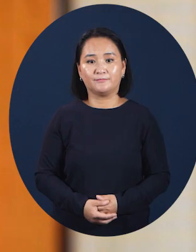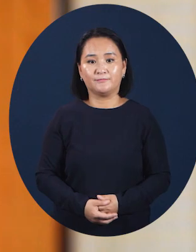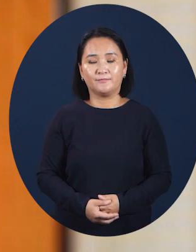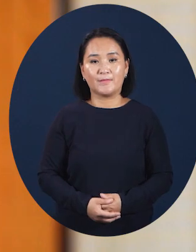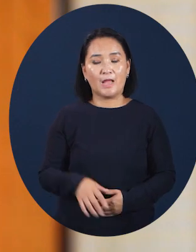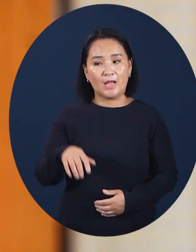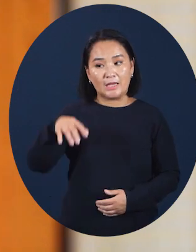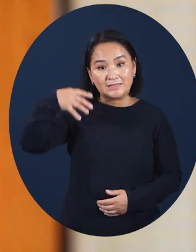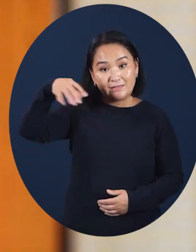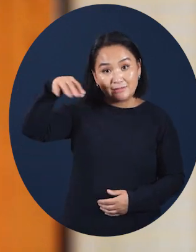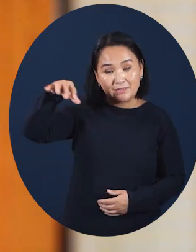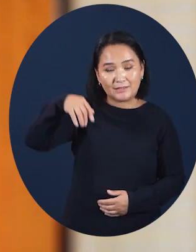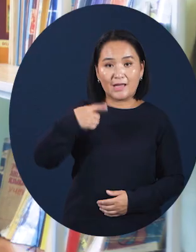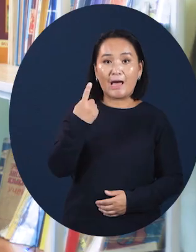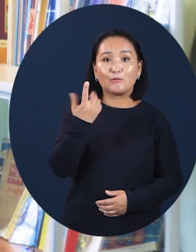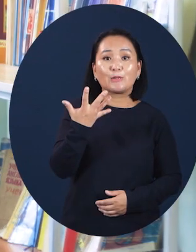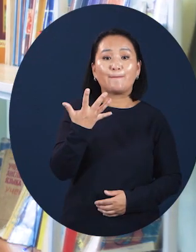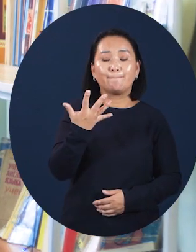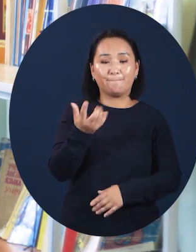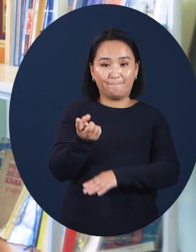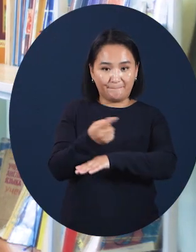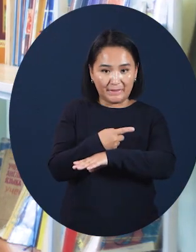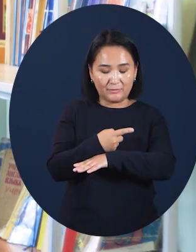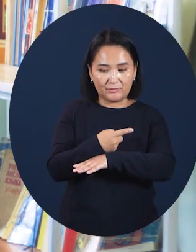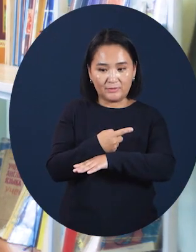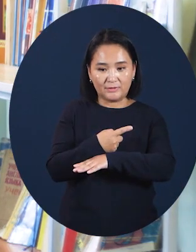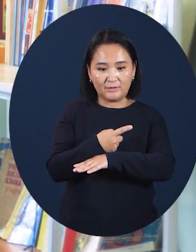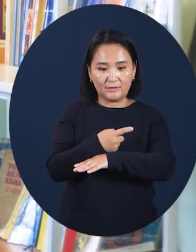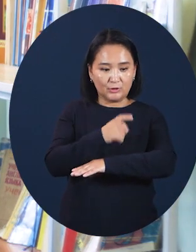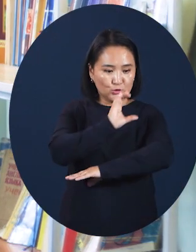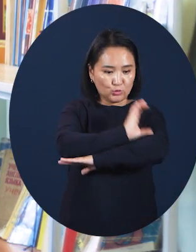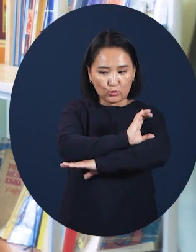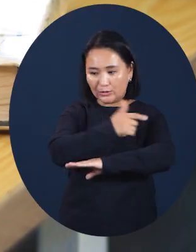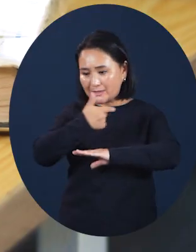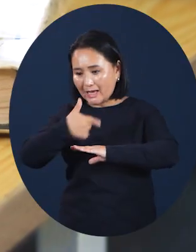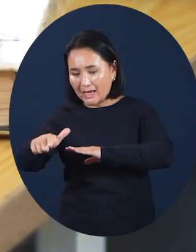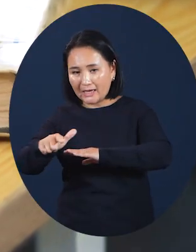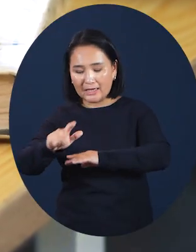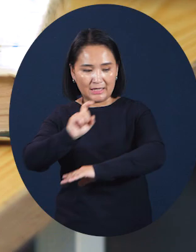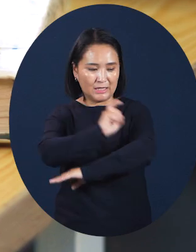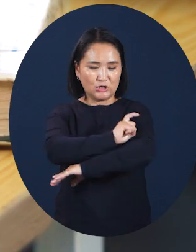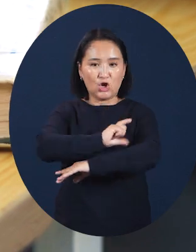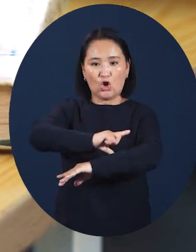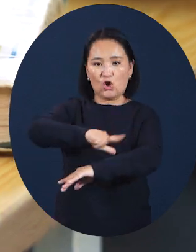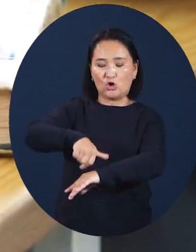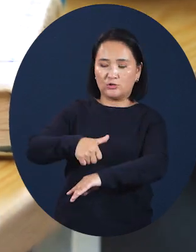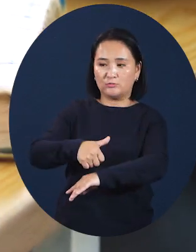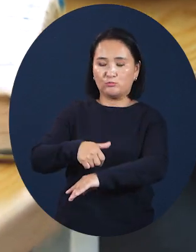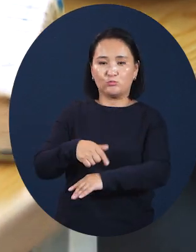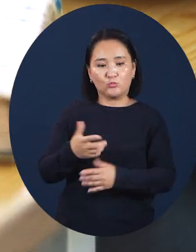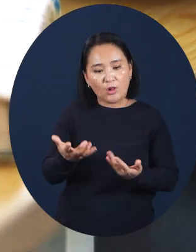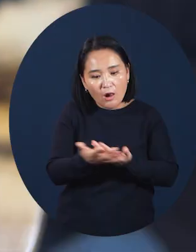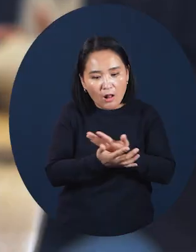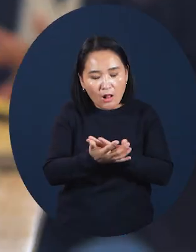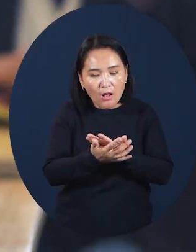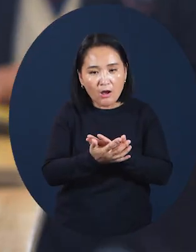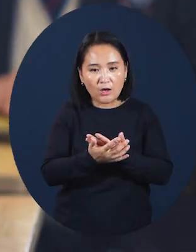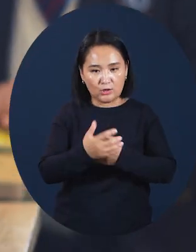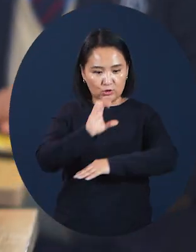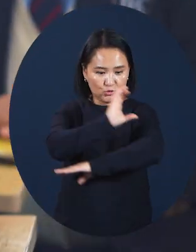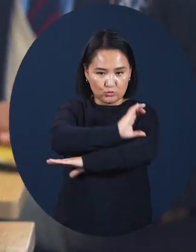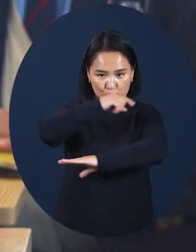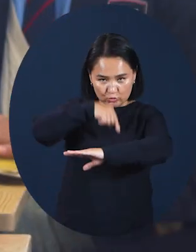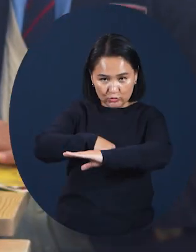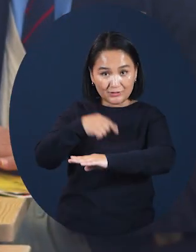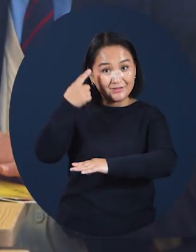гурван завсарлагын 15 минутаа ингээд гарахаар ингээд хичээлээс хоцорч гээд тэгээд тэрнээс ингээд өөртөө ярилцж байгаа. Тэгээд санаагаа